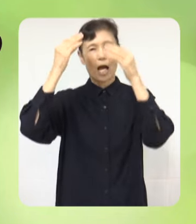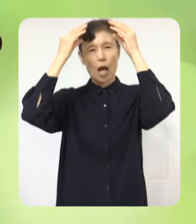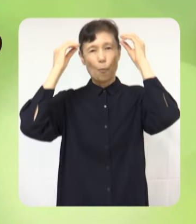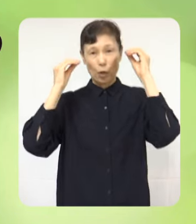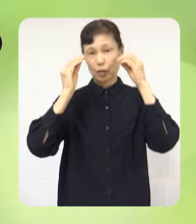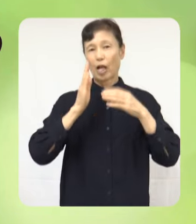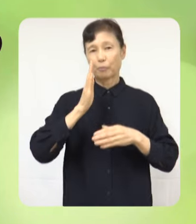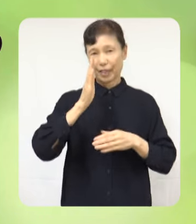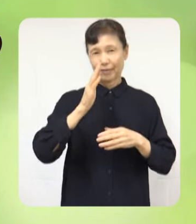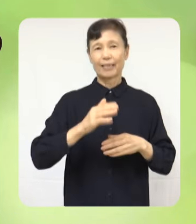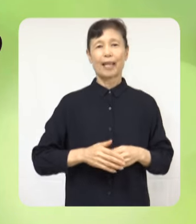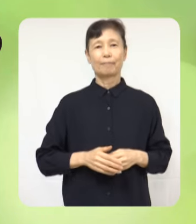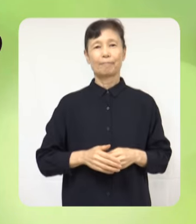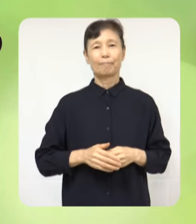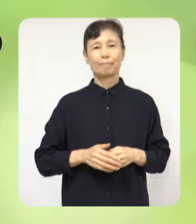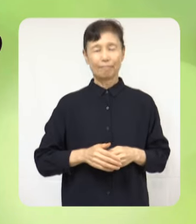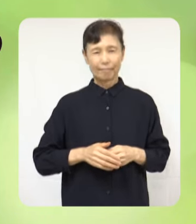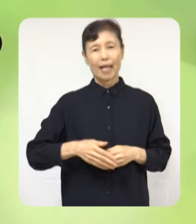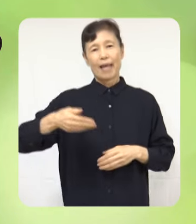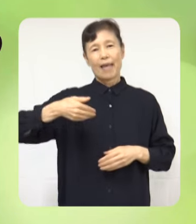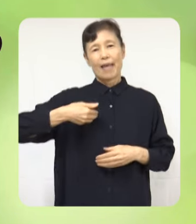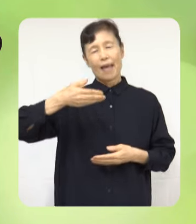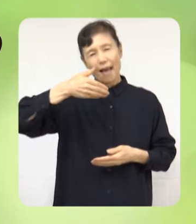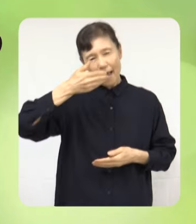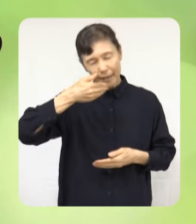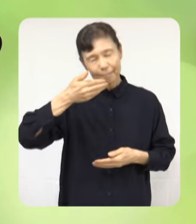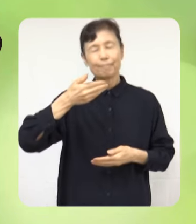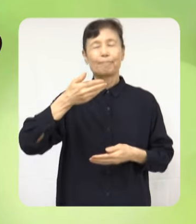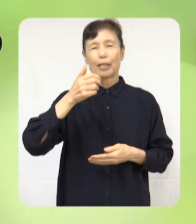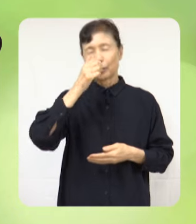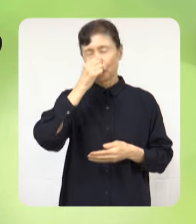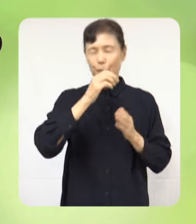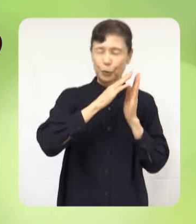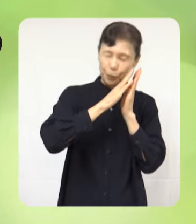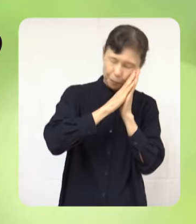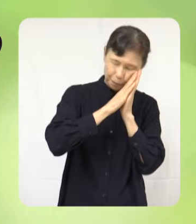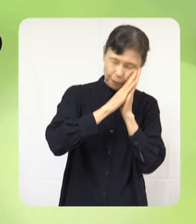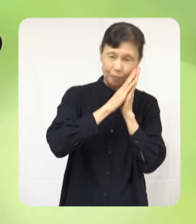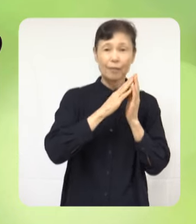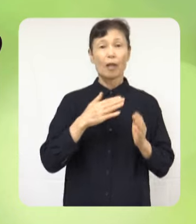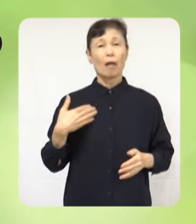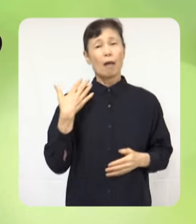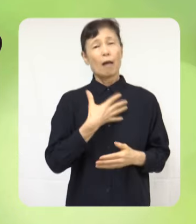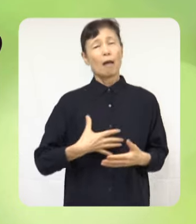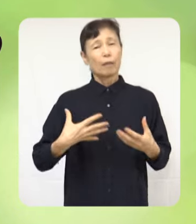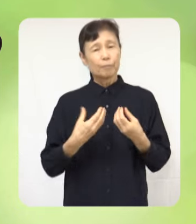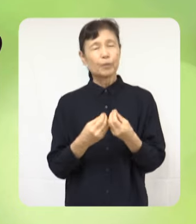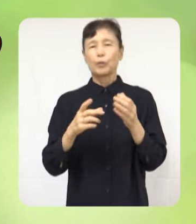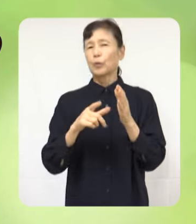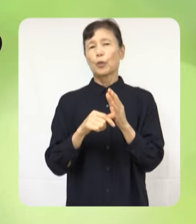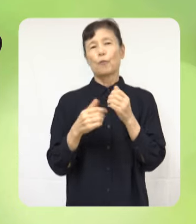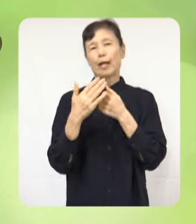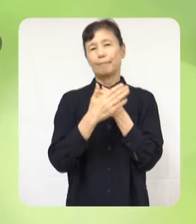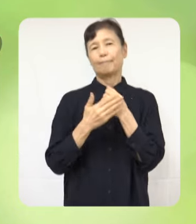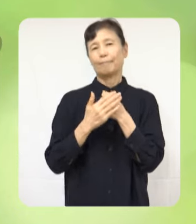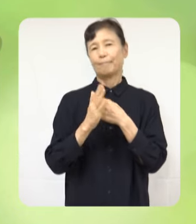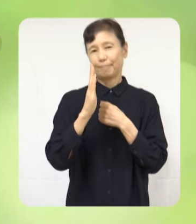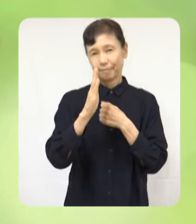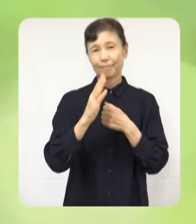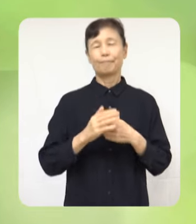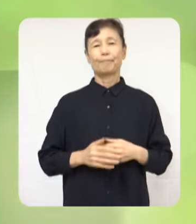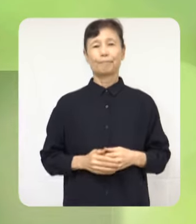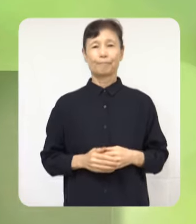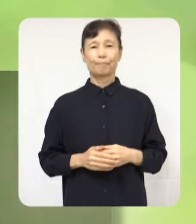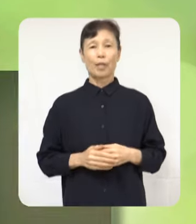使用する栄養や睡眠を十分に取り体調の悪い時は無理をしないようにし